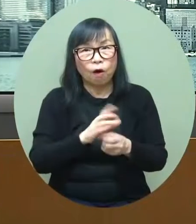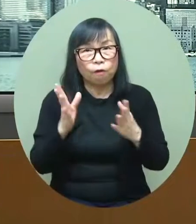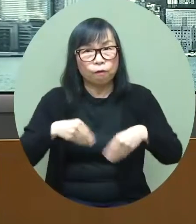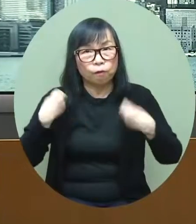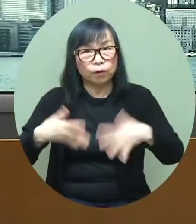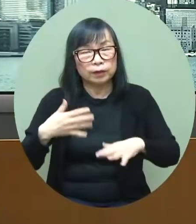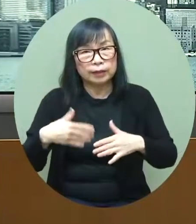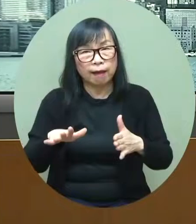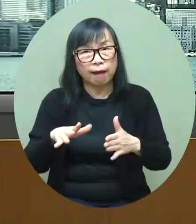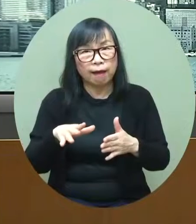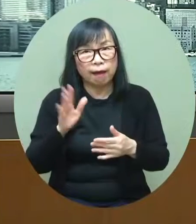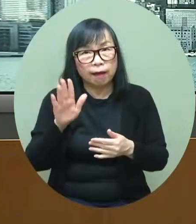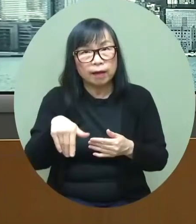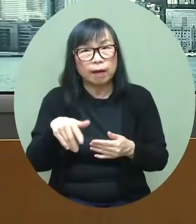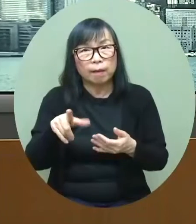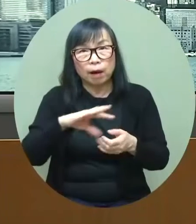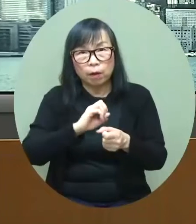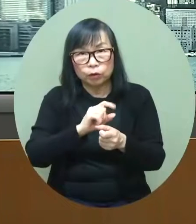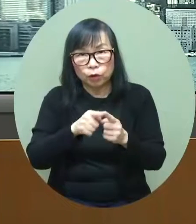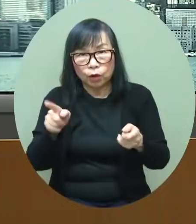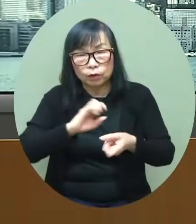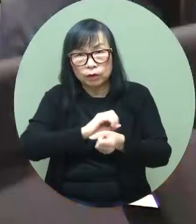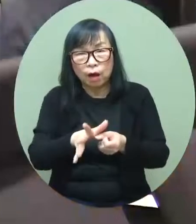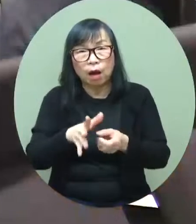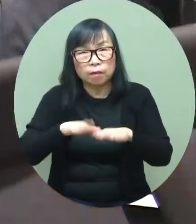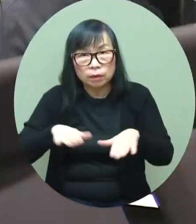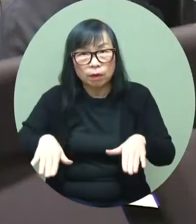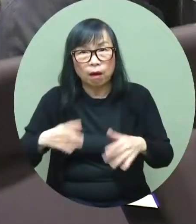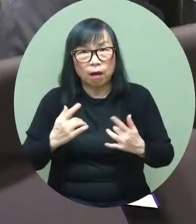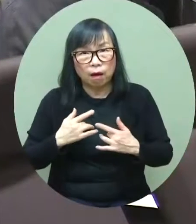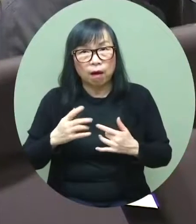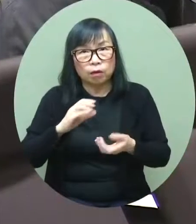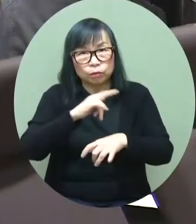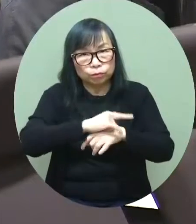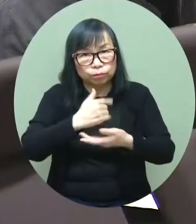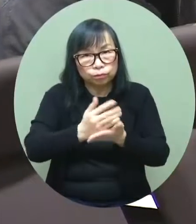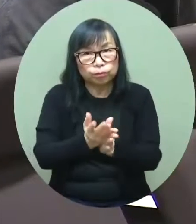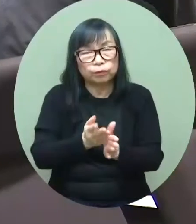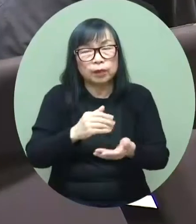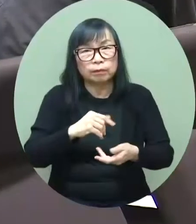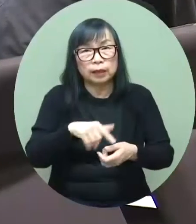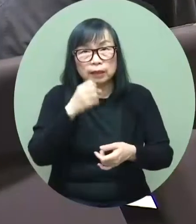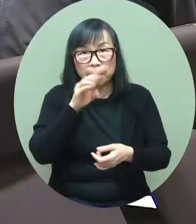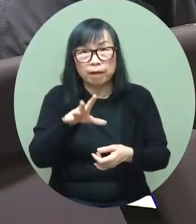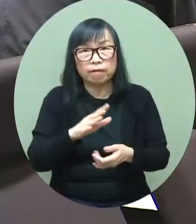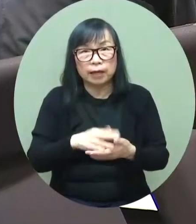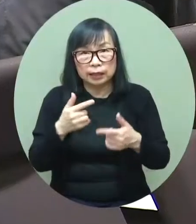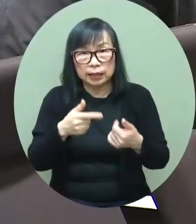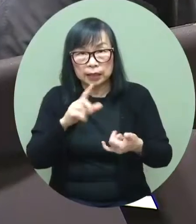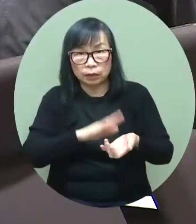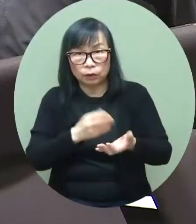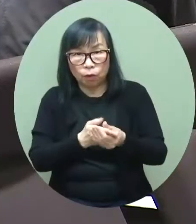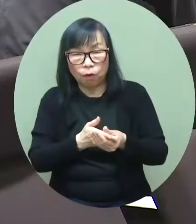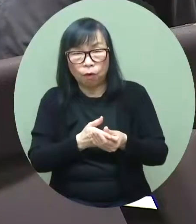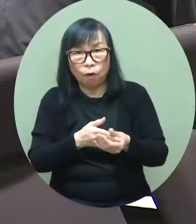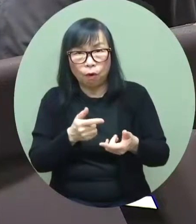出現啲後遺症，包括腸新冠同埋一啲可能兒童多系統發炎綜合症等等啦。咁就想請問翻，而家有冇就呢啲個案有